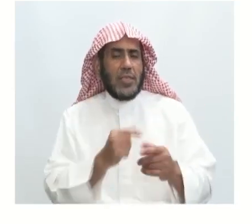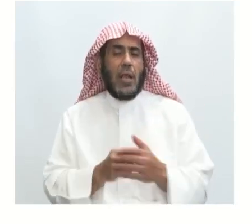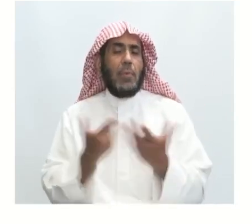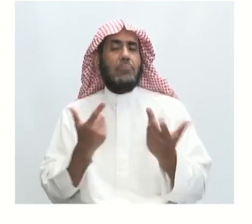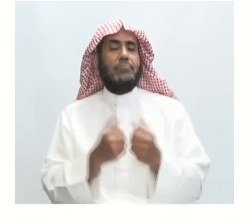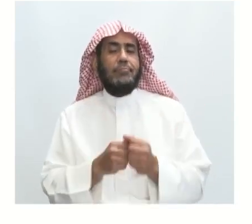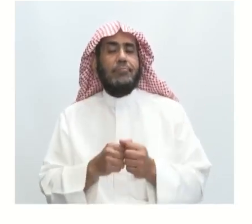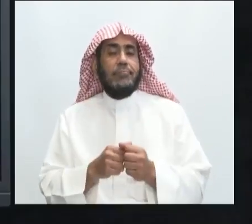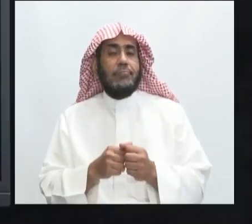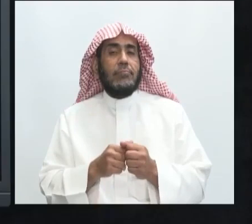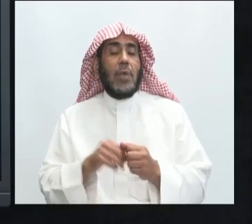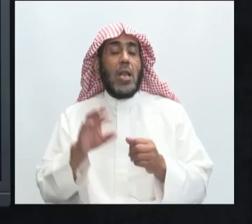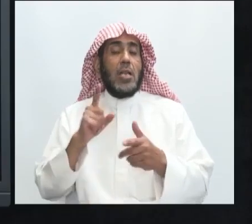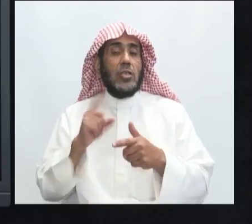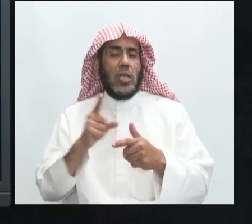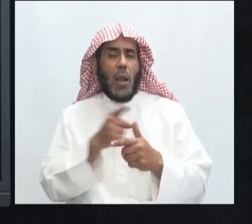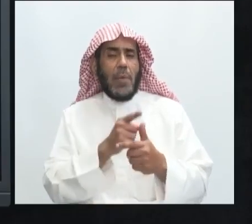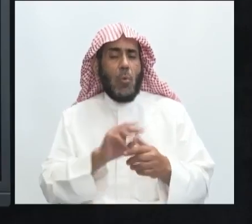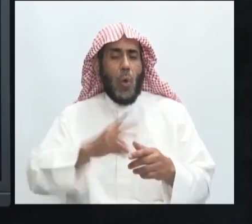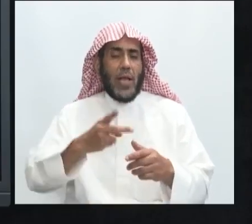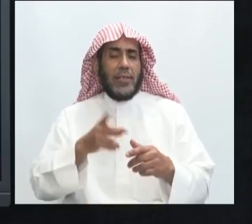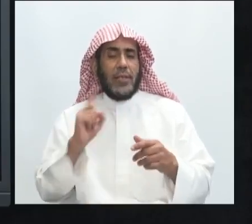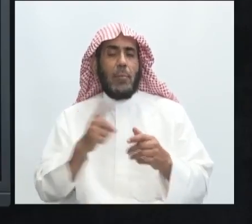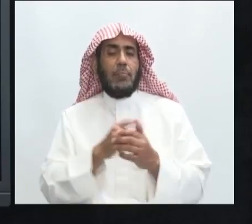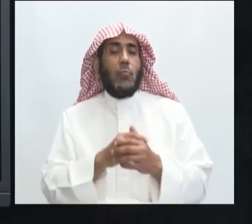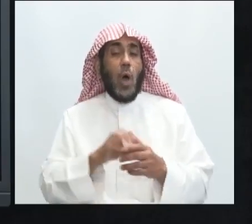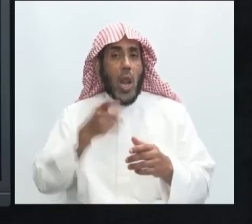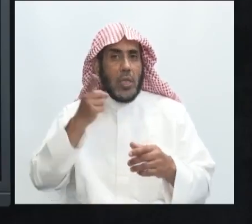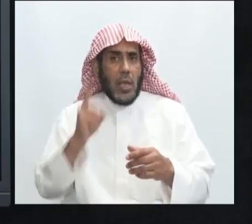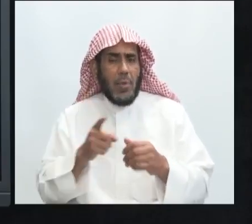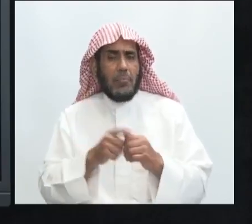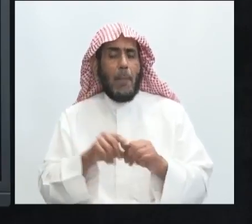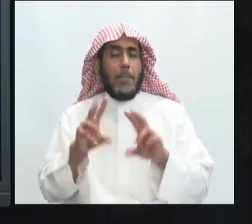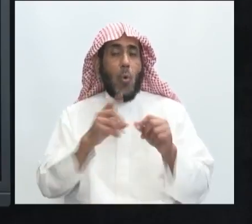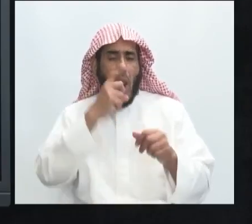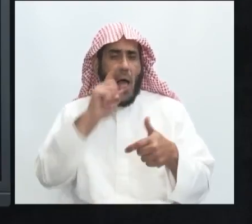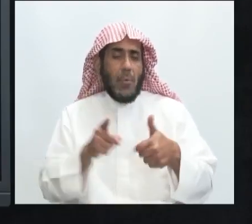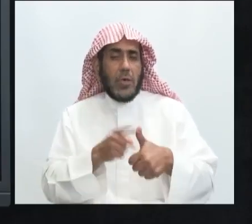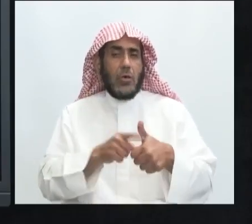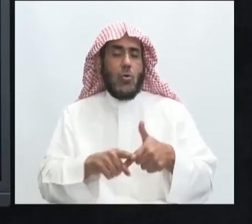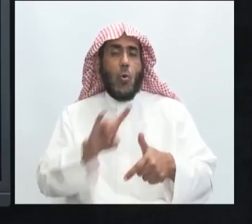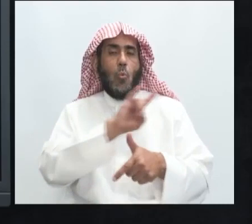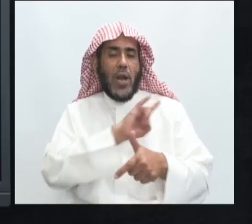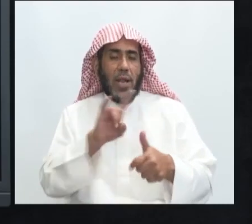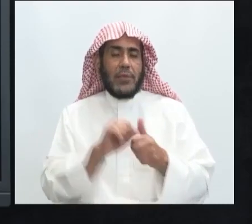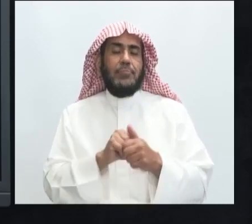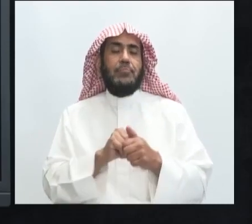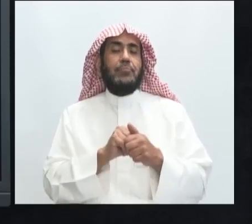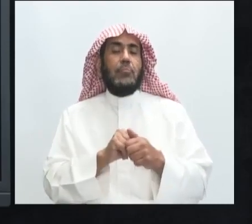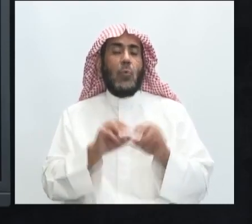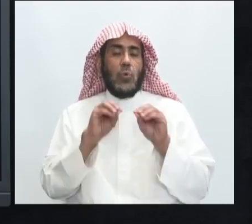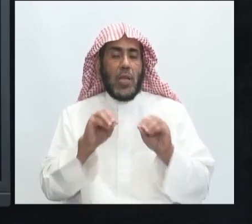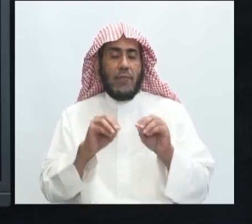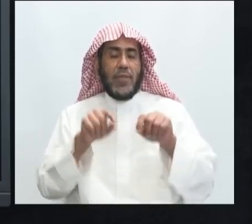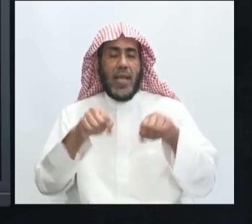مباحث الانشاء الطلبي يعرف لان الانشاء طلبي وغير طلبي وان طلبي منه الامر والنهي منه الامر والنهي